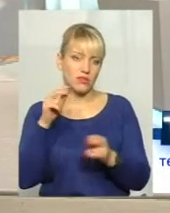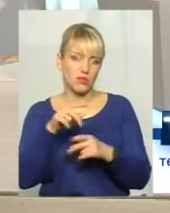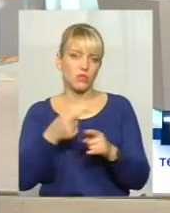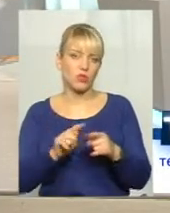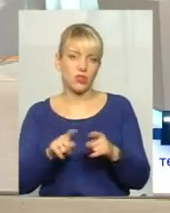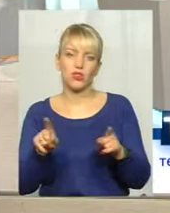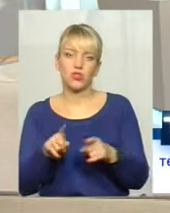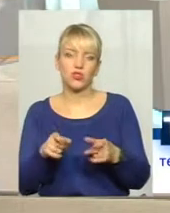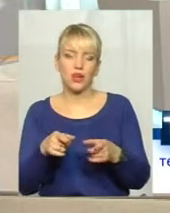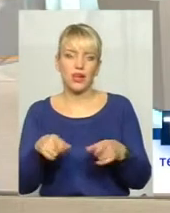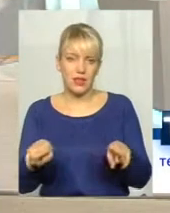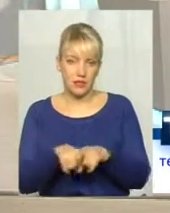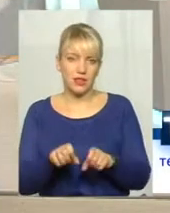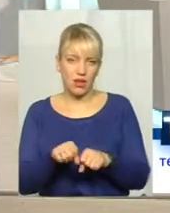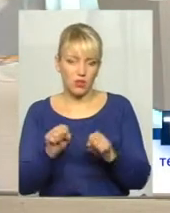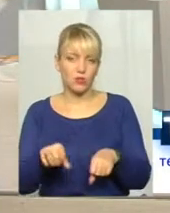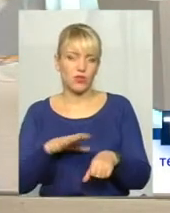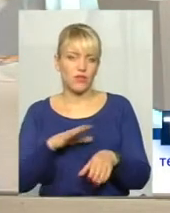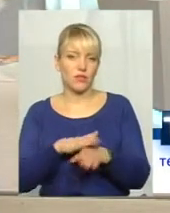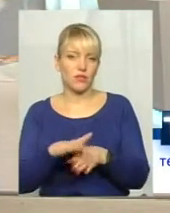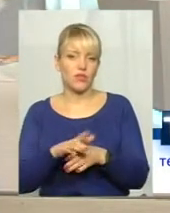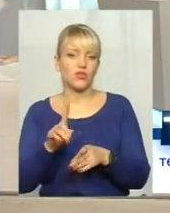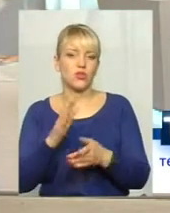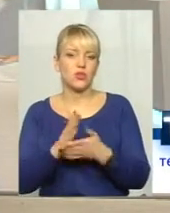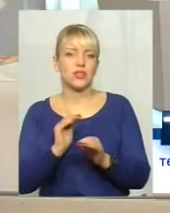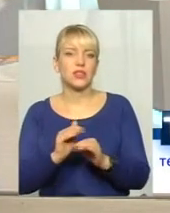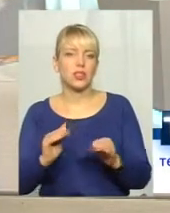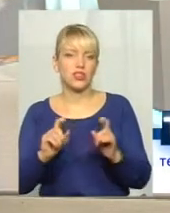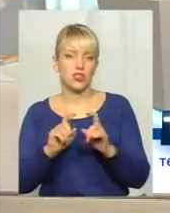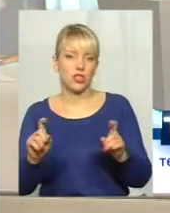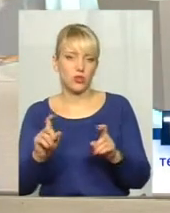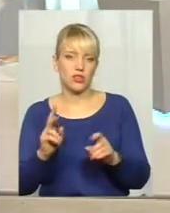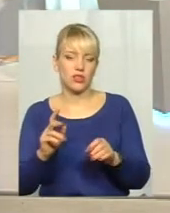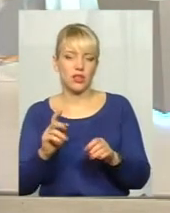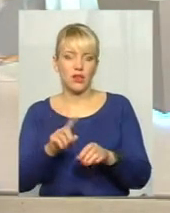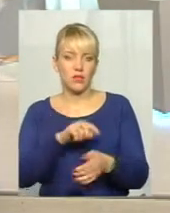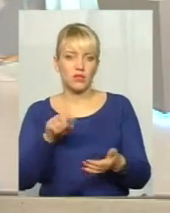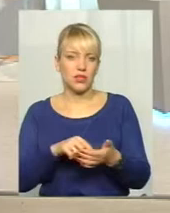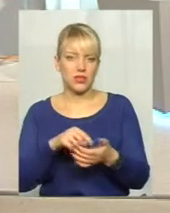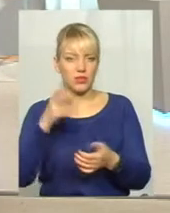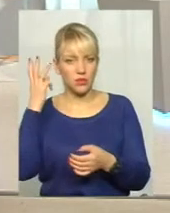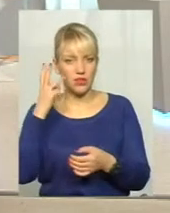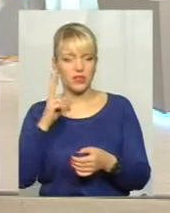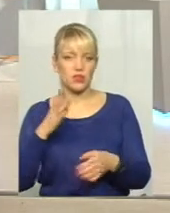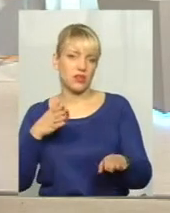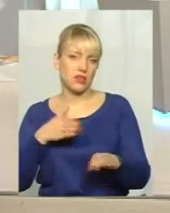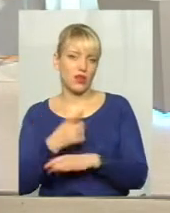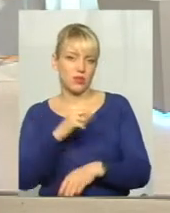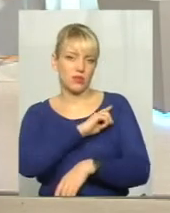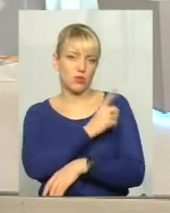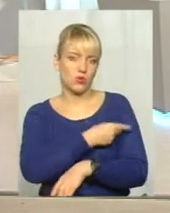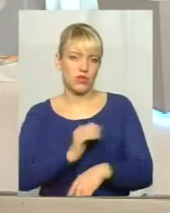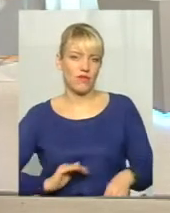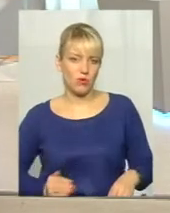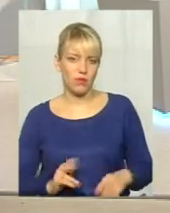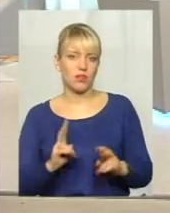може відбуватися, коли там на всі дитячі садочки міста Хмельницького просто зайде один потужний виробник, який буде